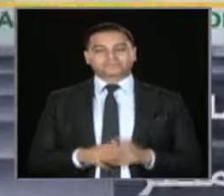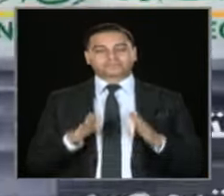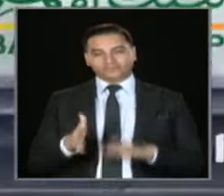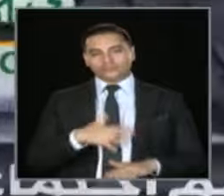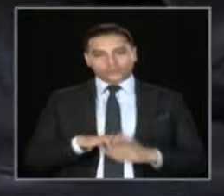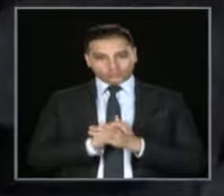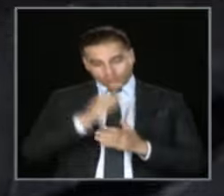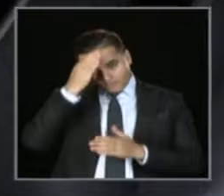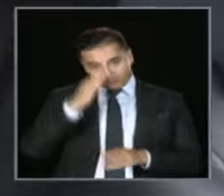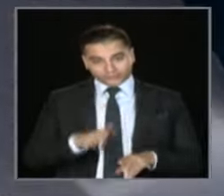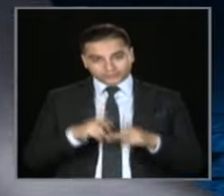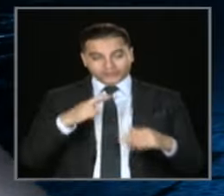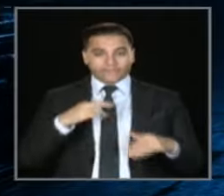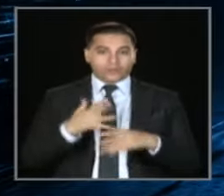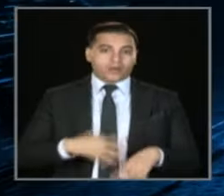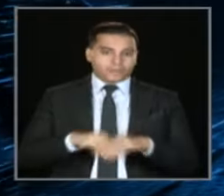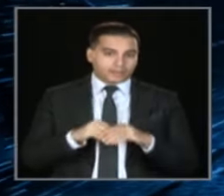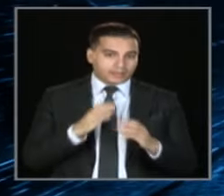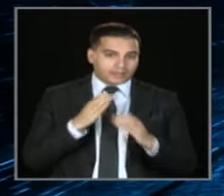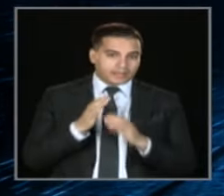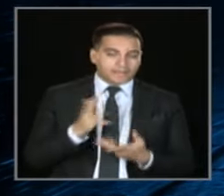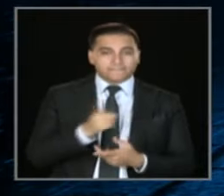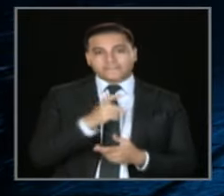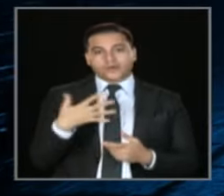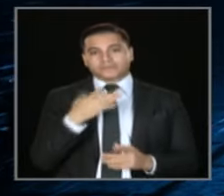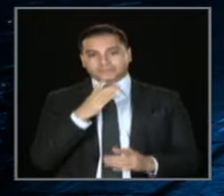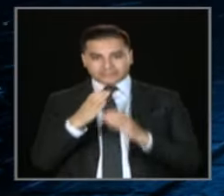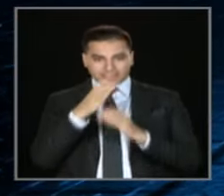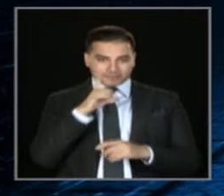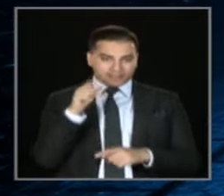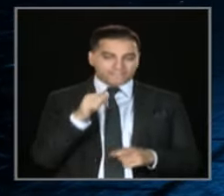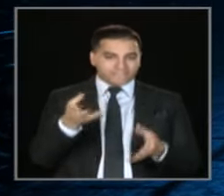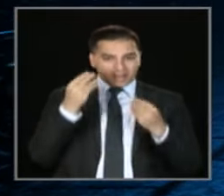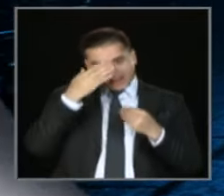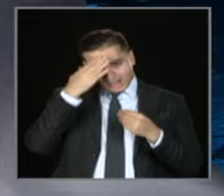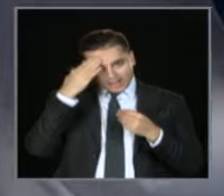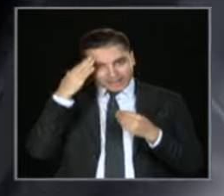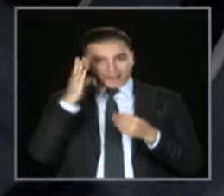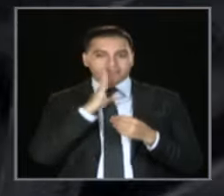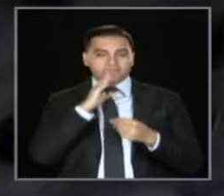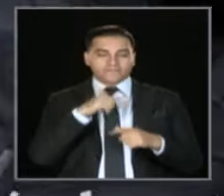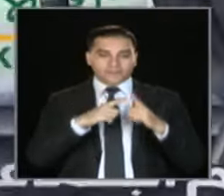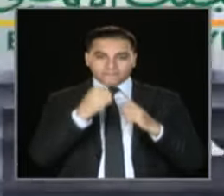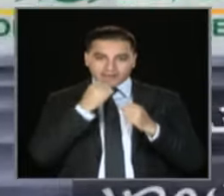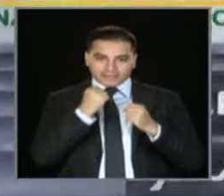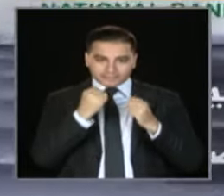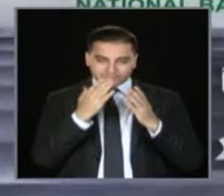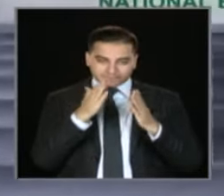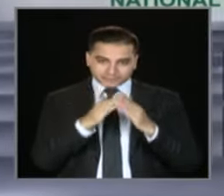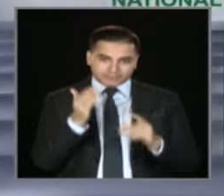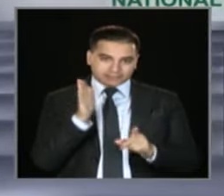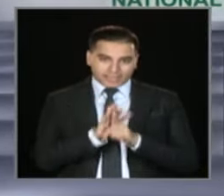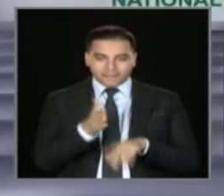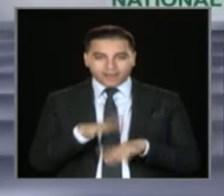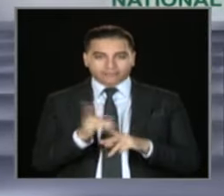يبقى أصحابنا العباقرة قادرون باختلاف جمعوا 105 نقطة في فقرة العلم في خزنة البنك الأهلي المصري، الدعم